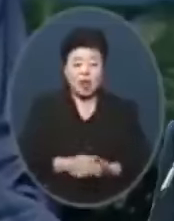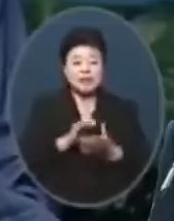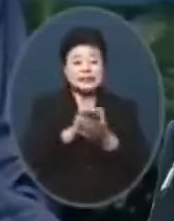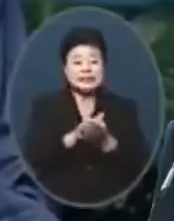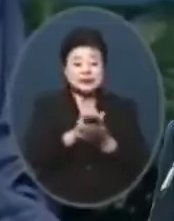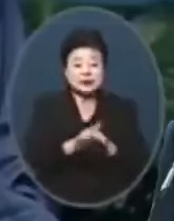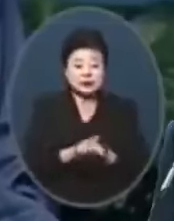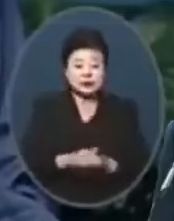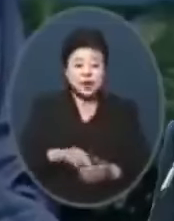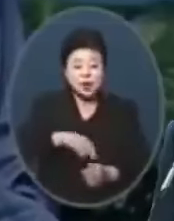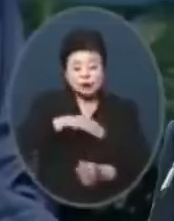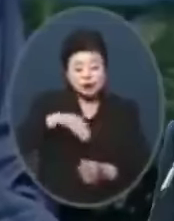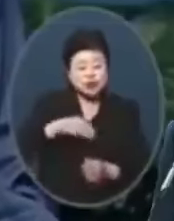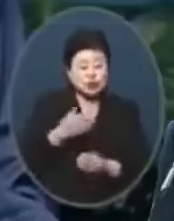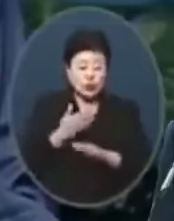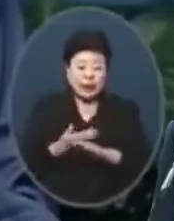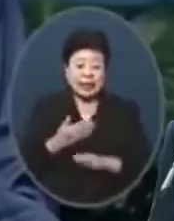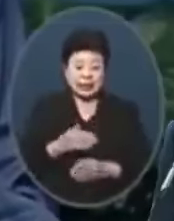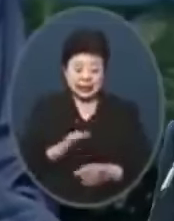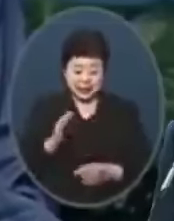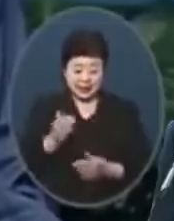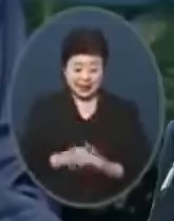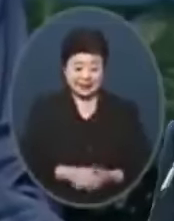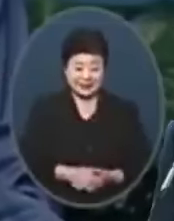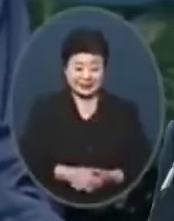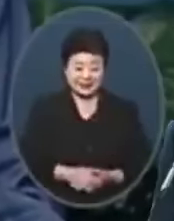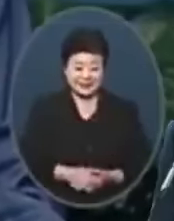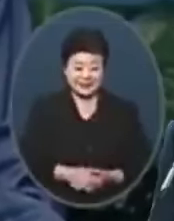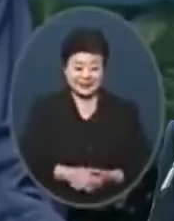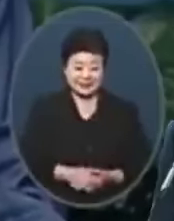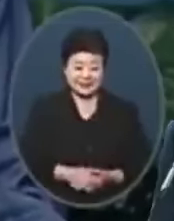친구들의 분위기도 달라지는 것입니다.